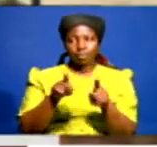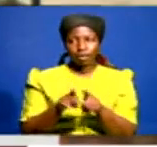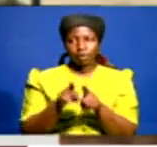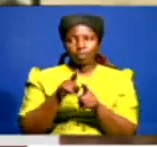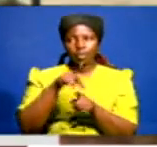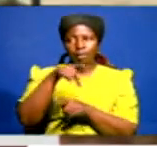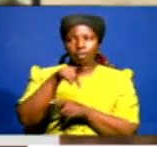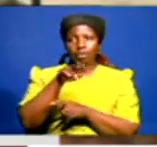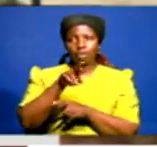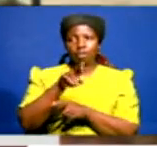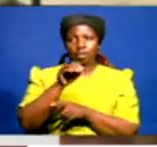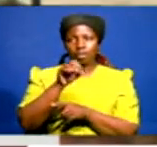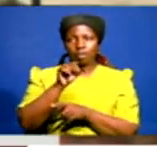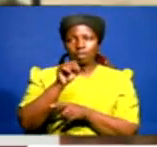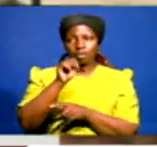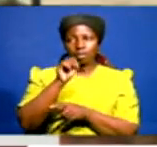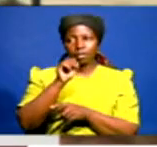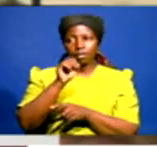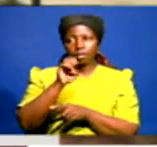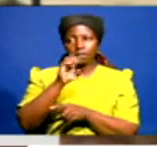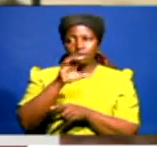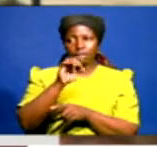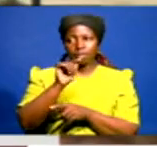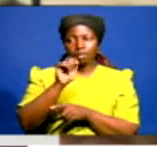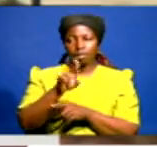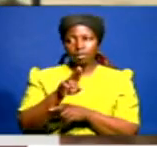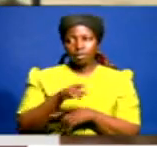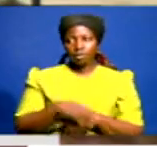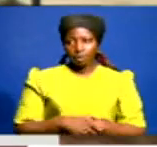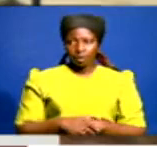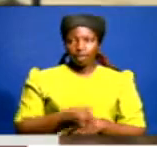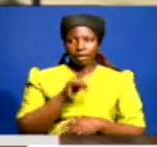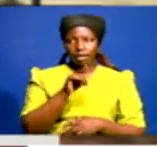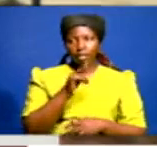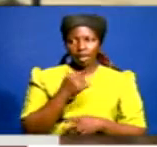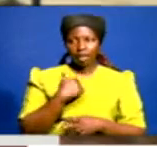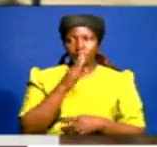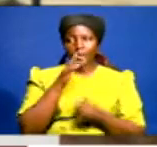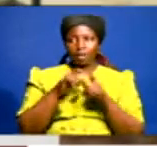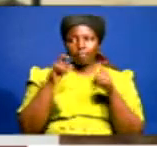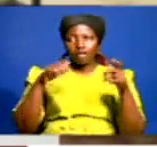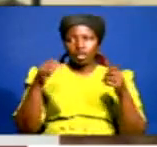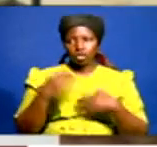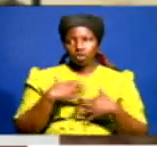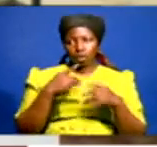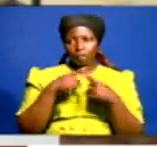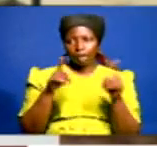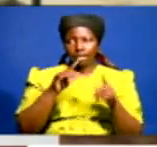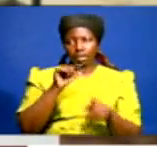mkubwa, japo kuwa Gibson amekuwa akiwa na shida ya mwili tangu